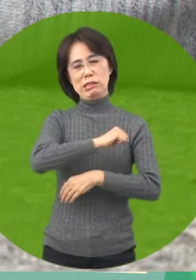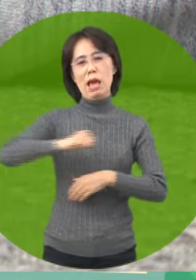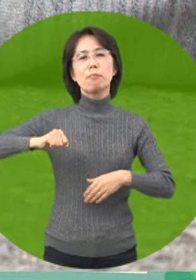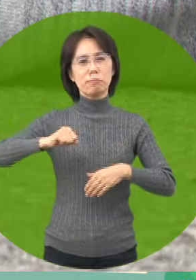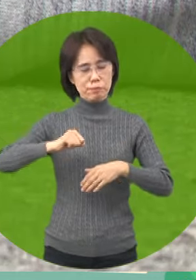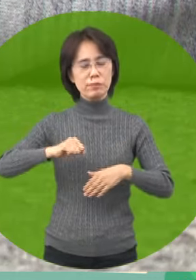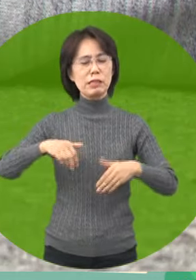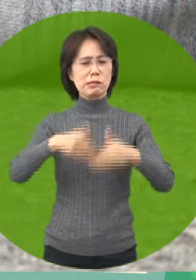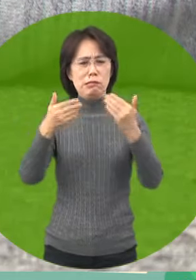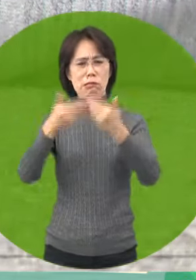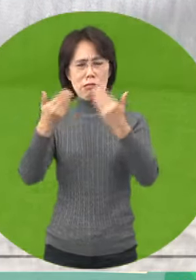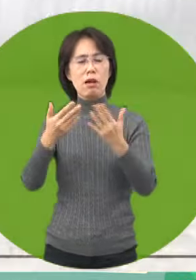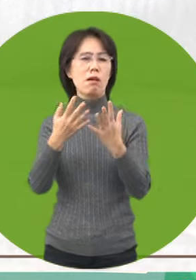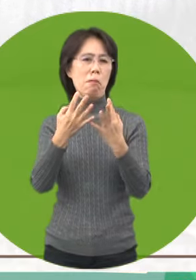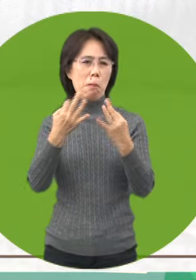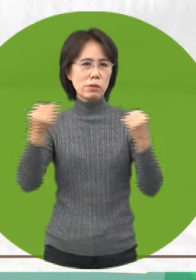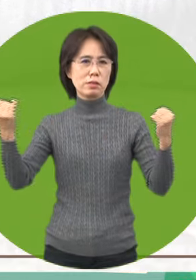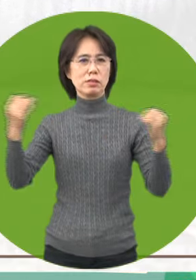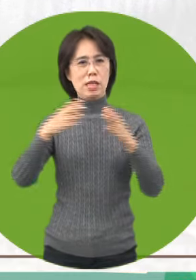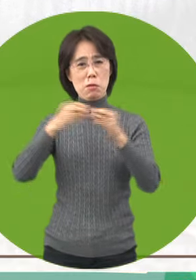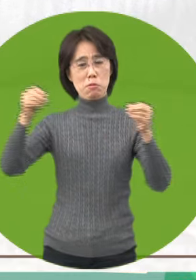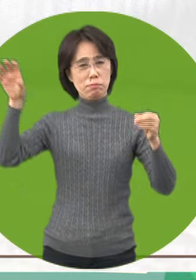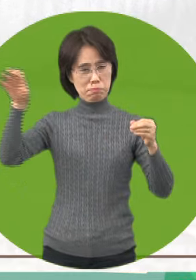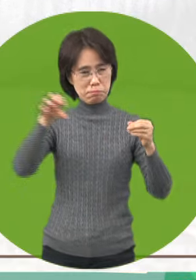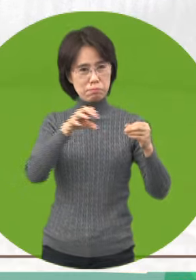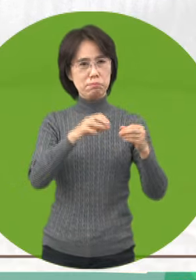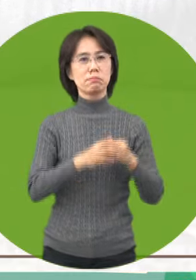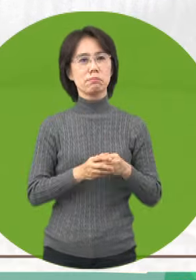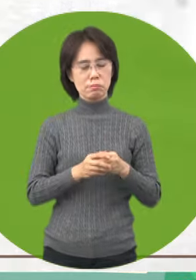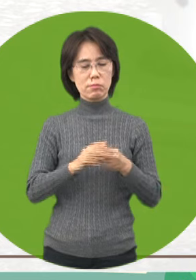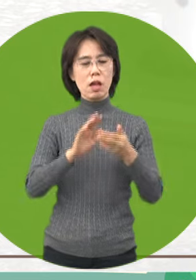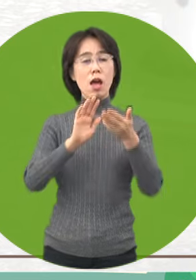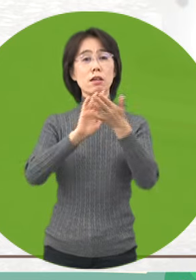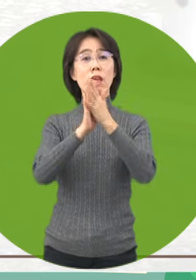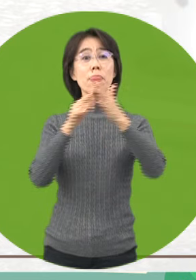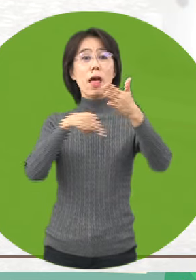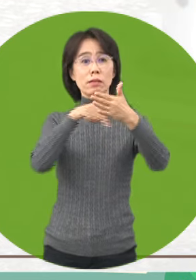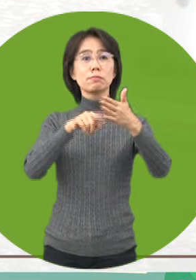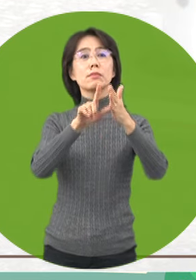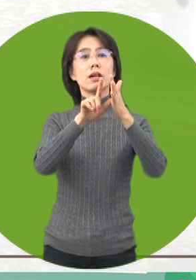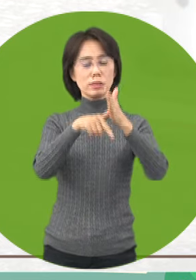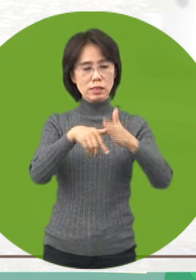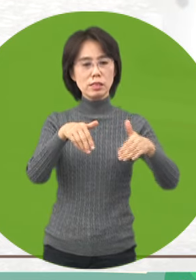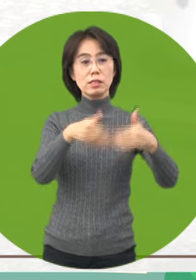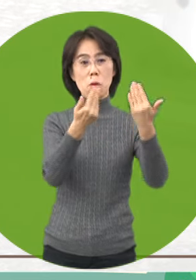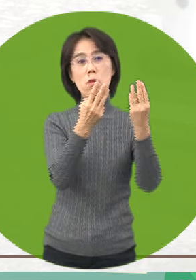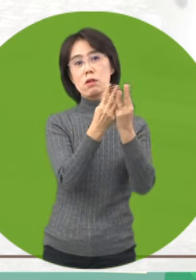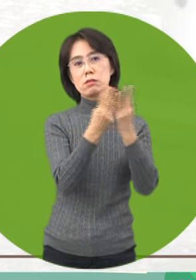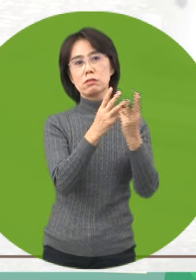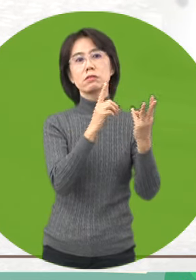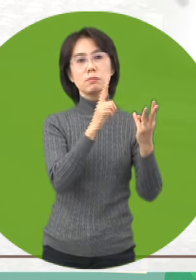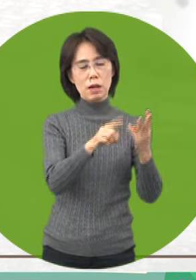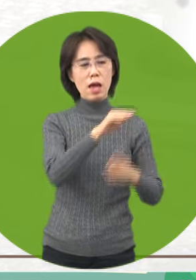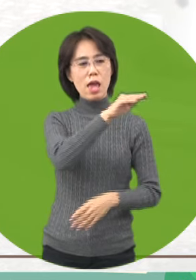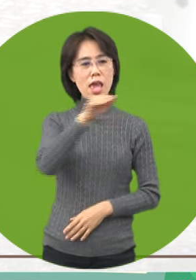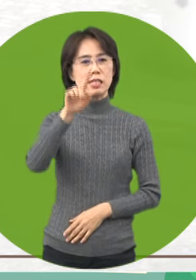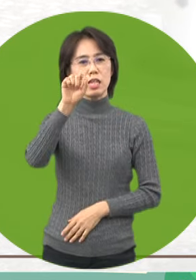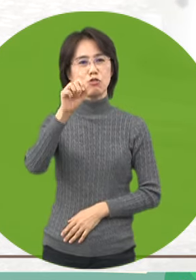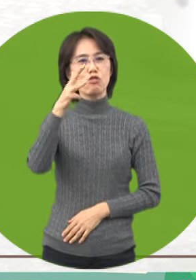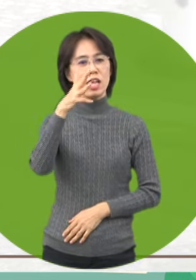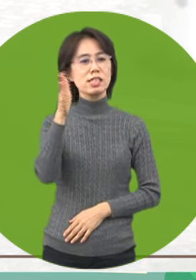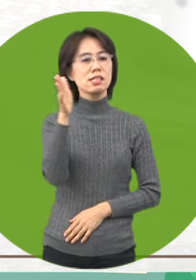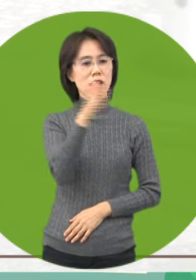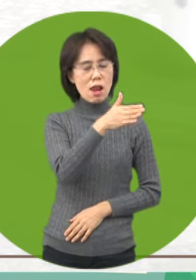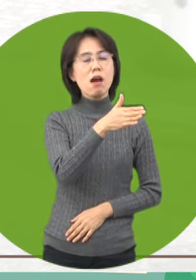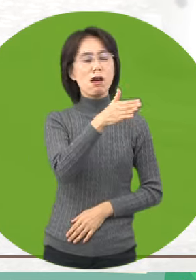ています。県内での自転車事故の発生件数は平成18年以降400件から500件の